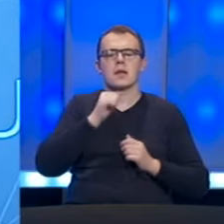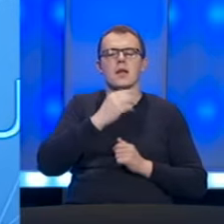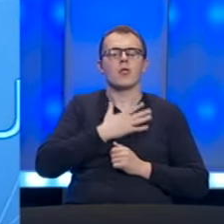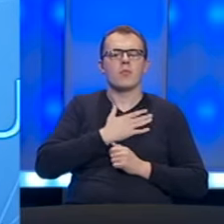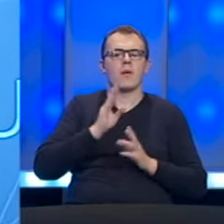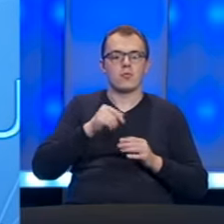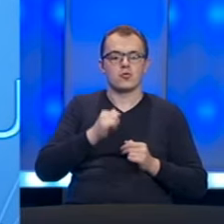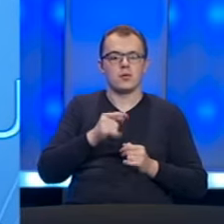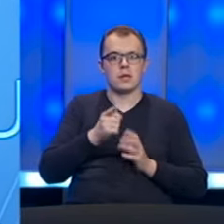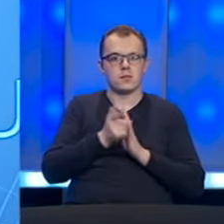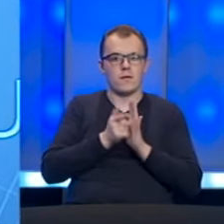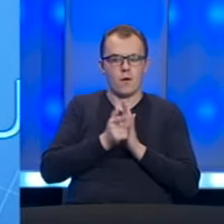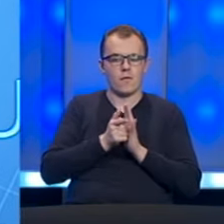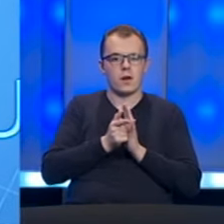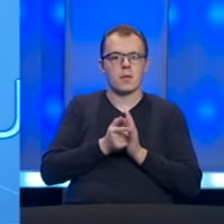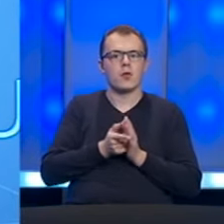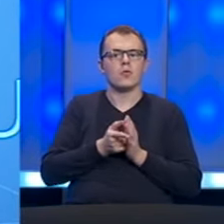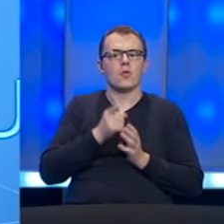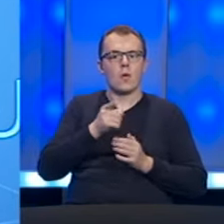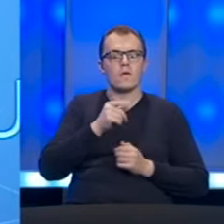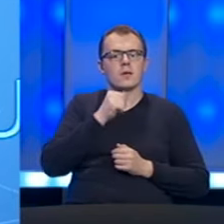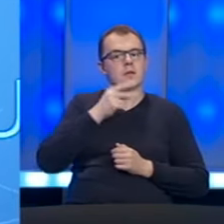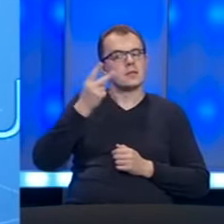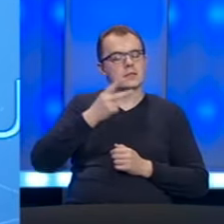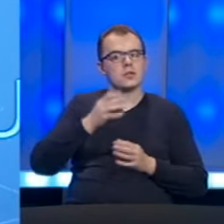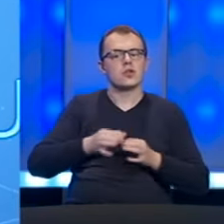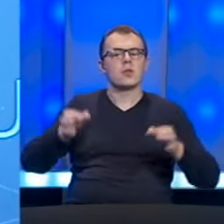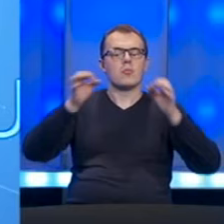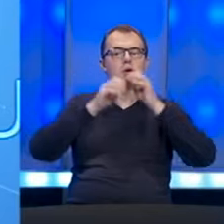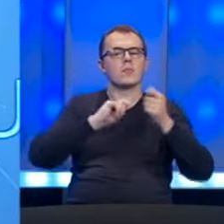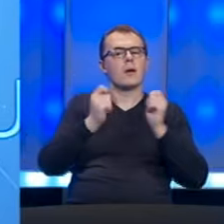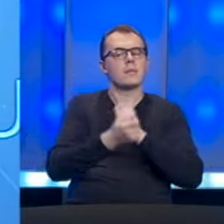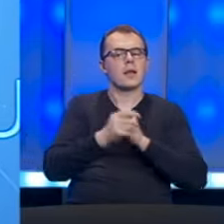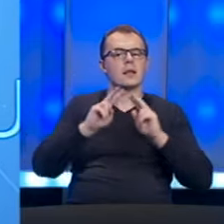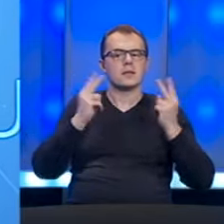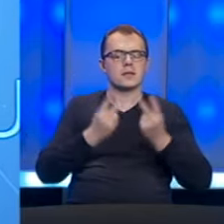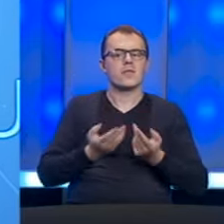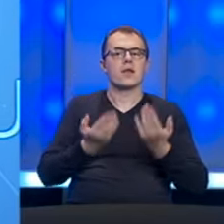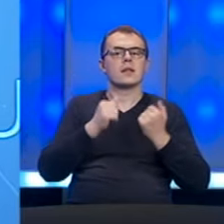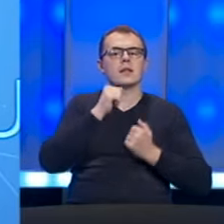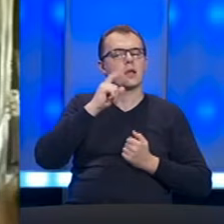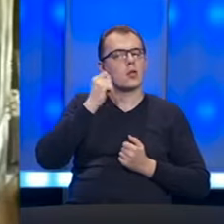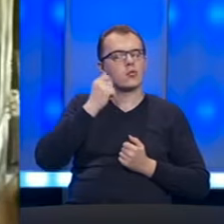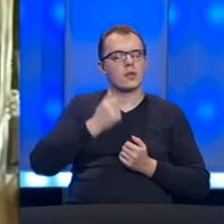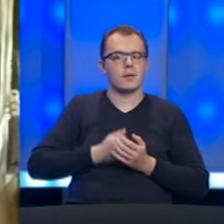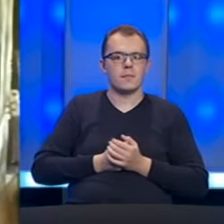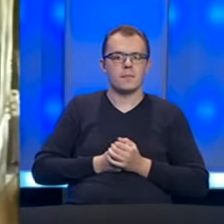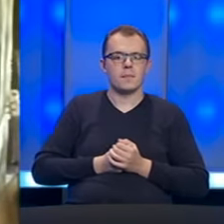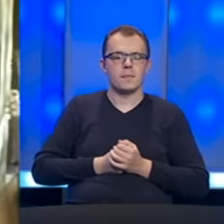ovakvom vremenu ovim, ali i sličnim projektima mijenjati svijet, ali i ljude?